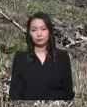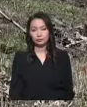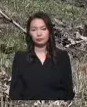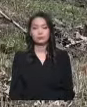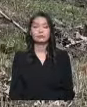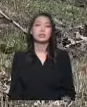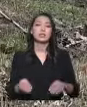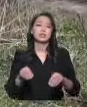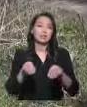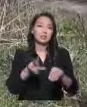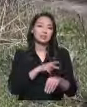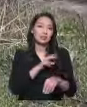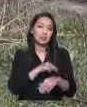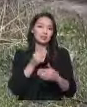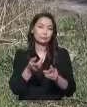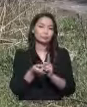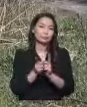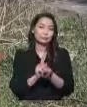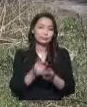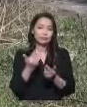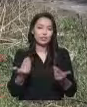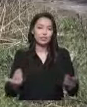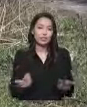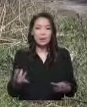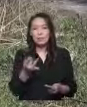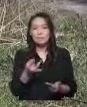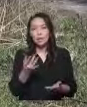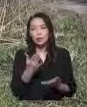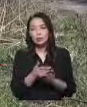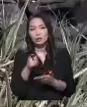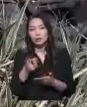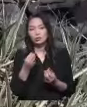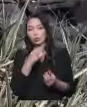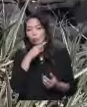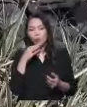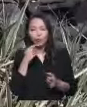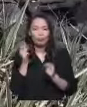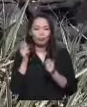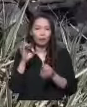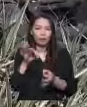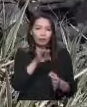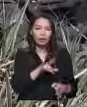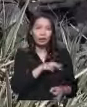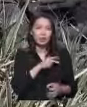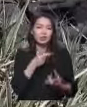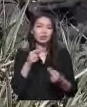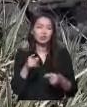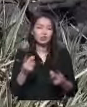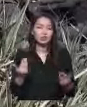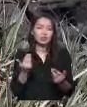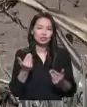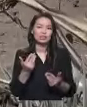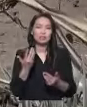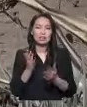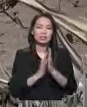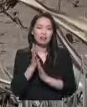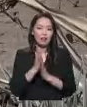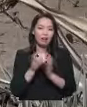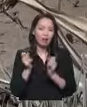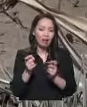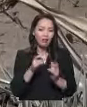Садоводческие кооперативы превратились в жилые микрорайоны. Еще там много заброшенных дач, куда жители складывают скошенную траву и